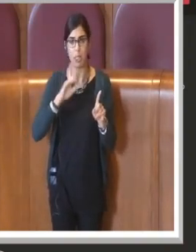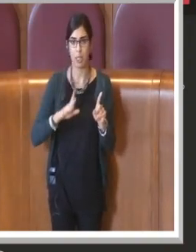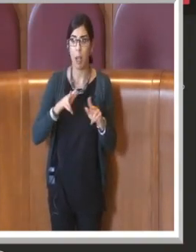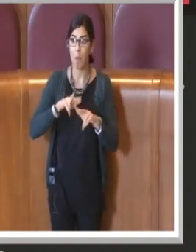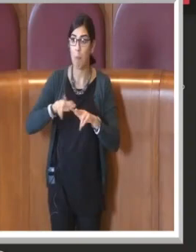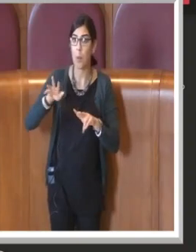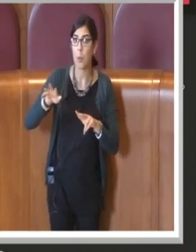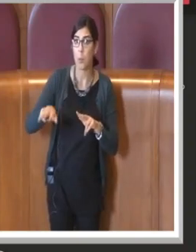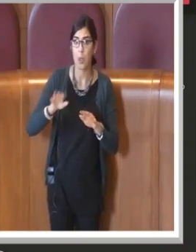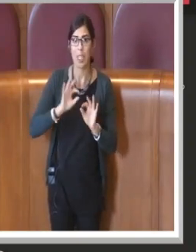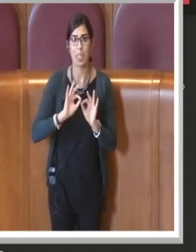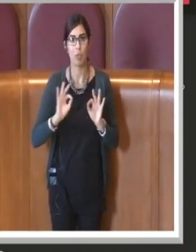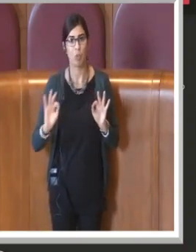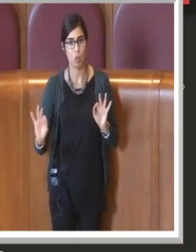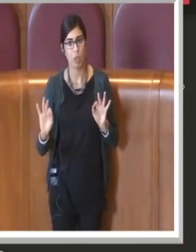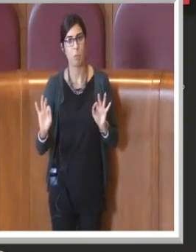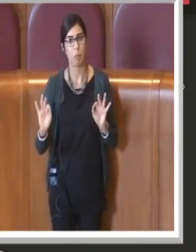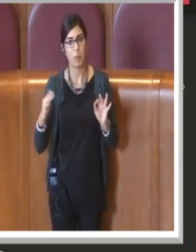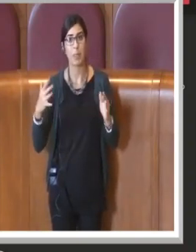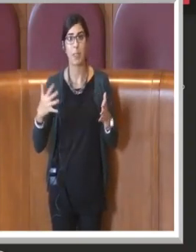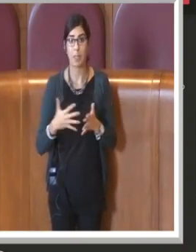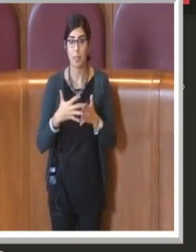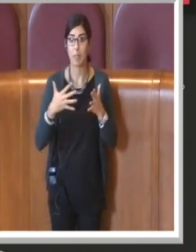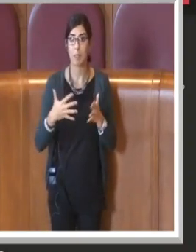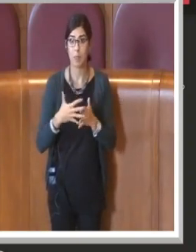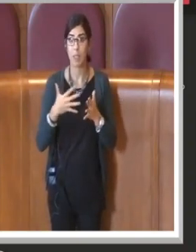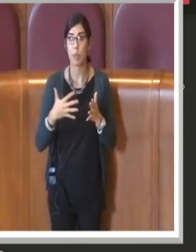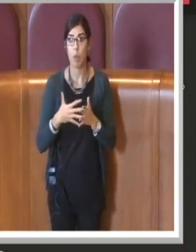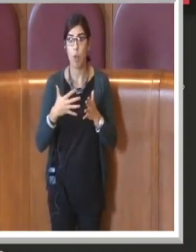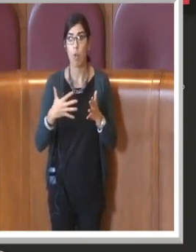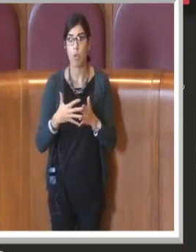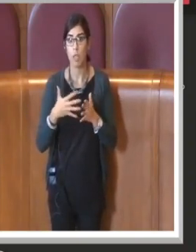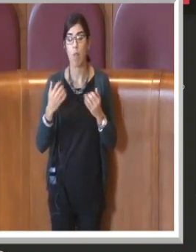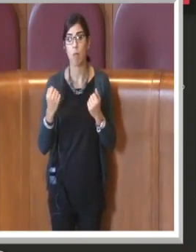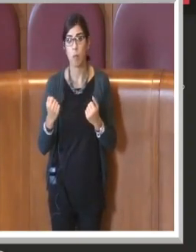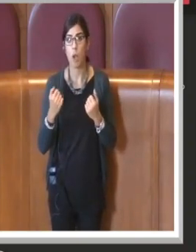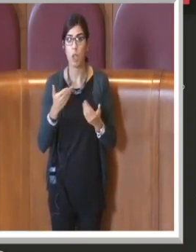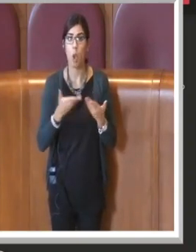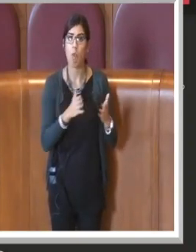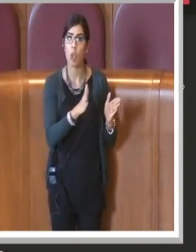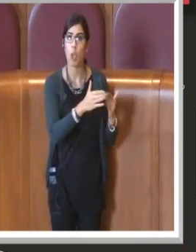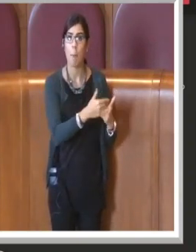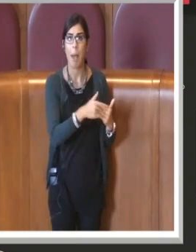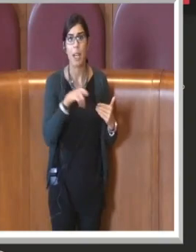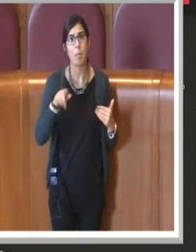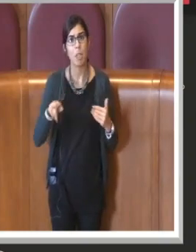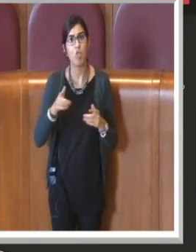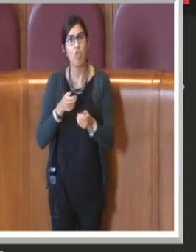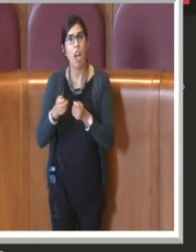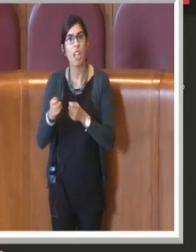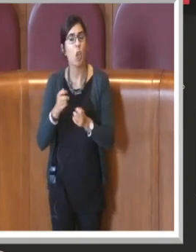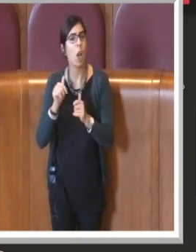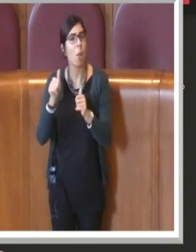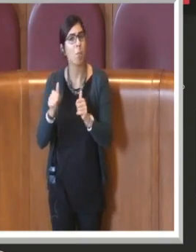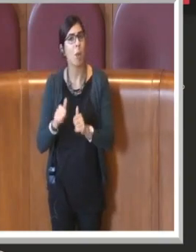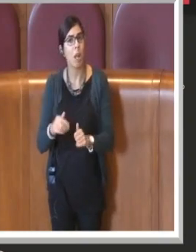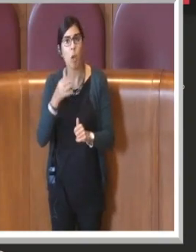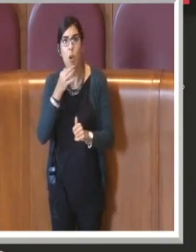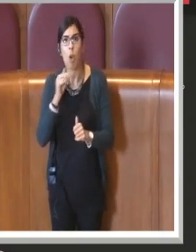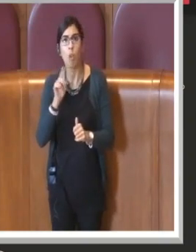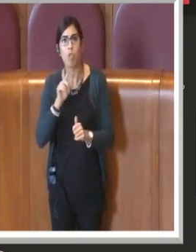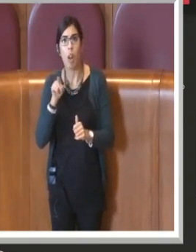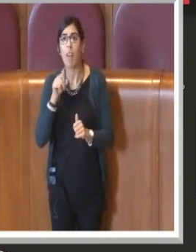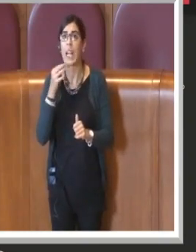è questo il caso, dei dipartimenti nel gestire i bandi. Quindi è lo stesso municipio che chiede, comunque previsto